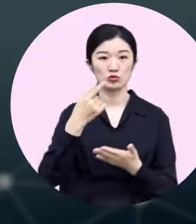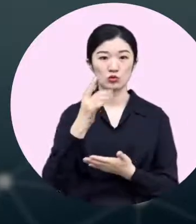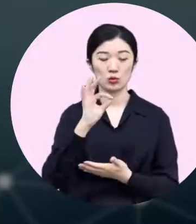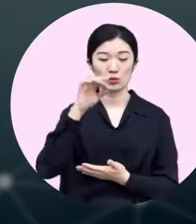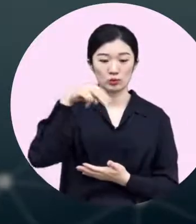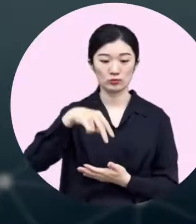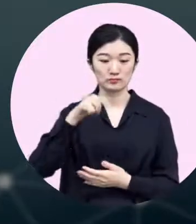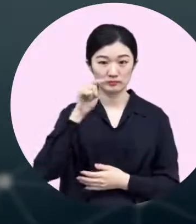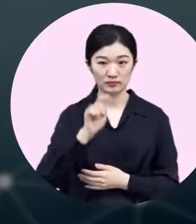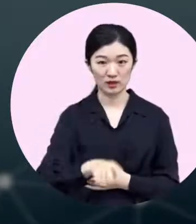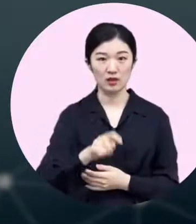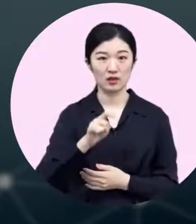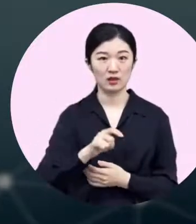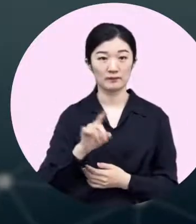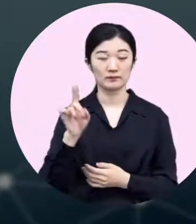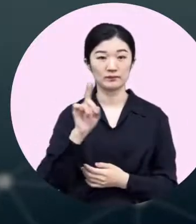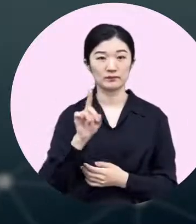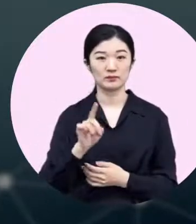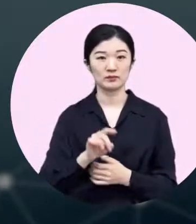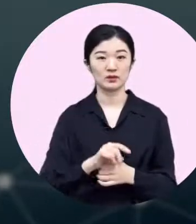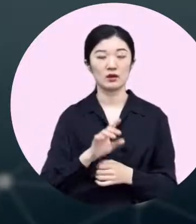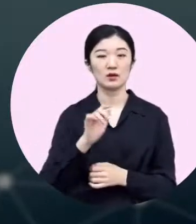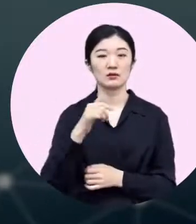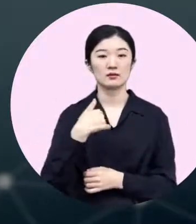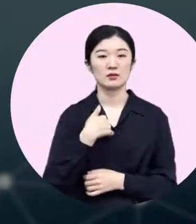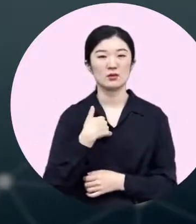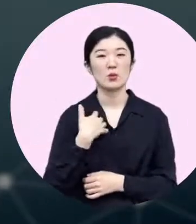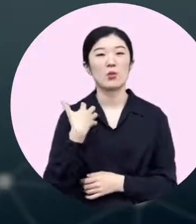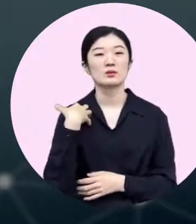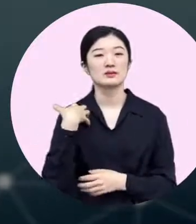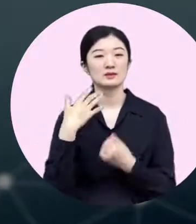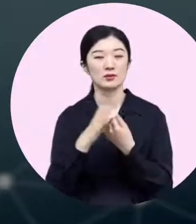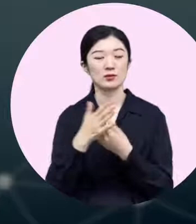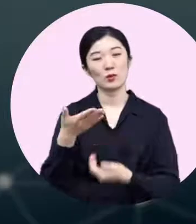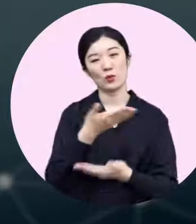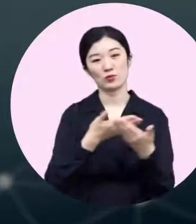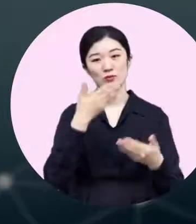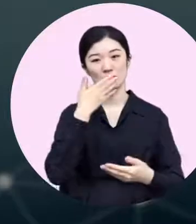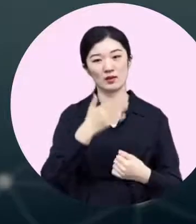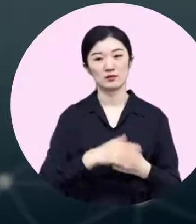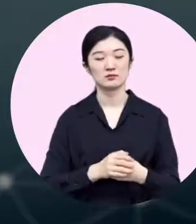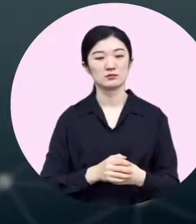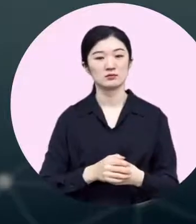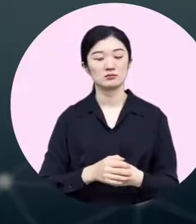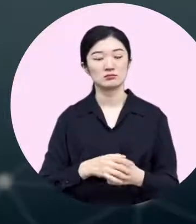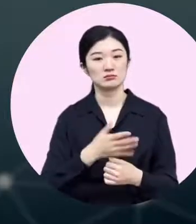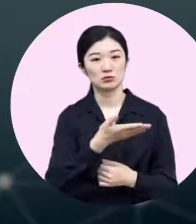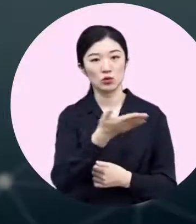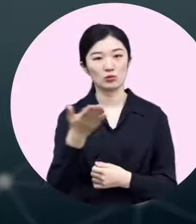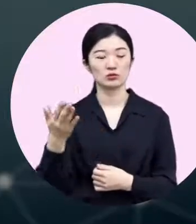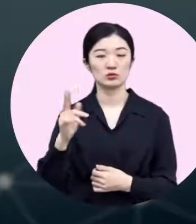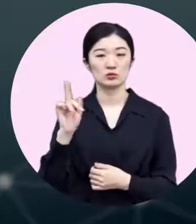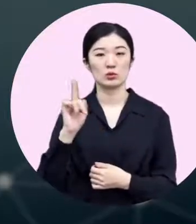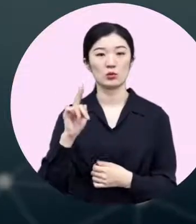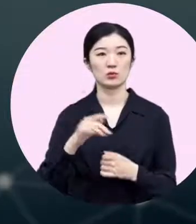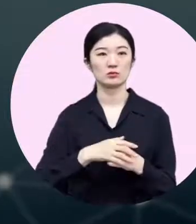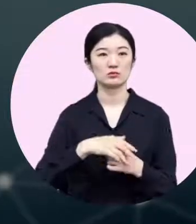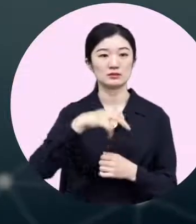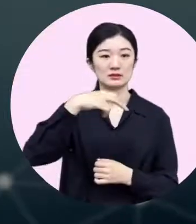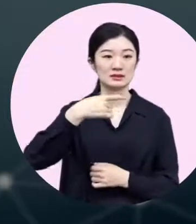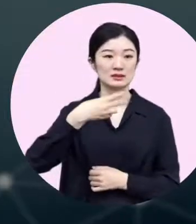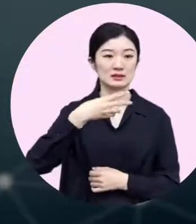이제 누르시면 호스트기 때문에 이제 공유가 가능해요. 그죠? 그럼 이제 이런 것들이 있어요. 뭐 여러분들이 갖고 있는 뭐